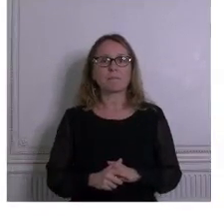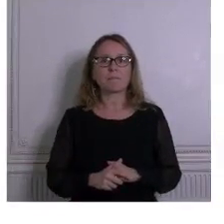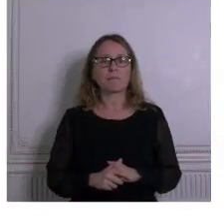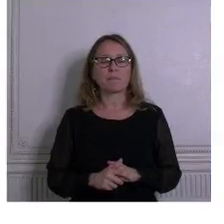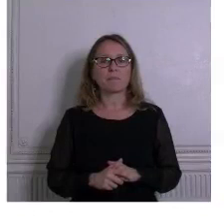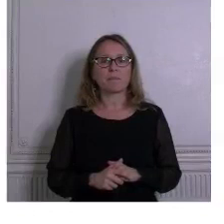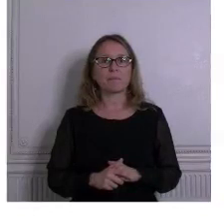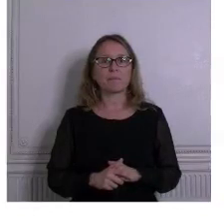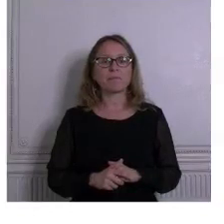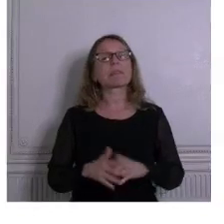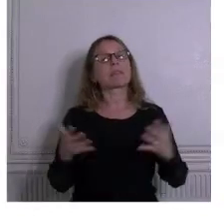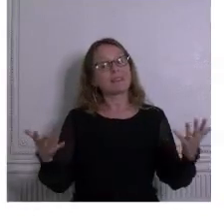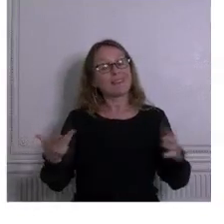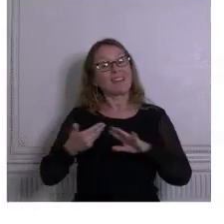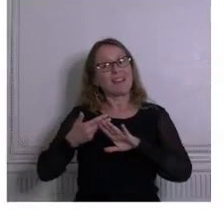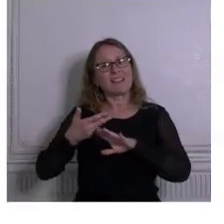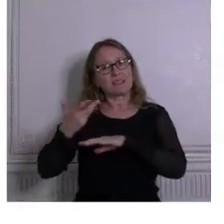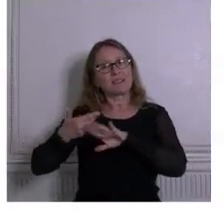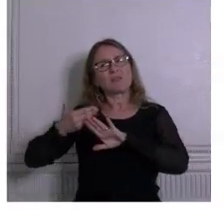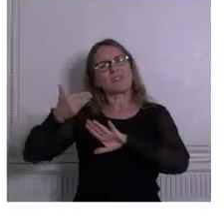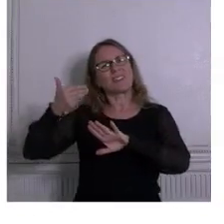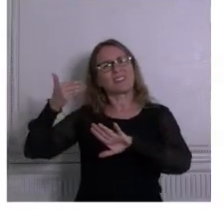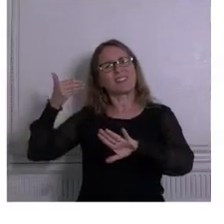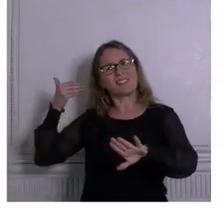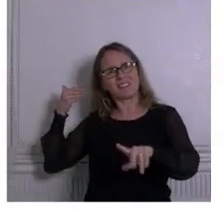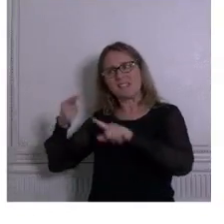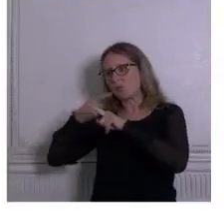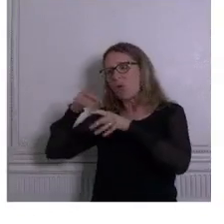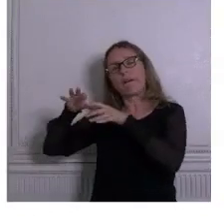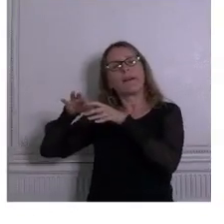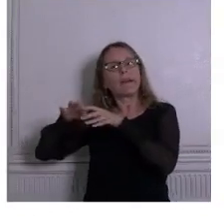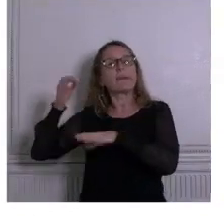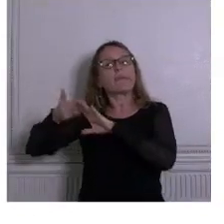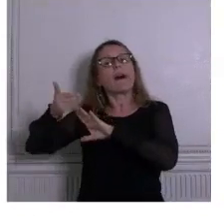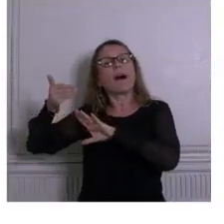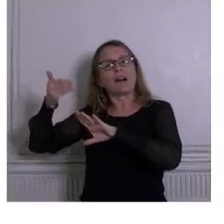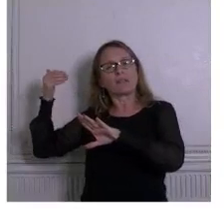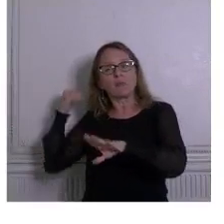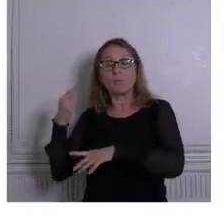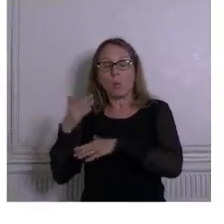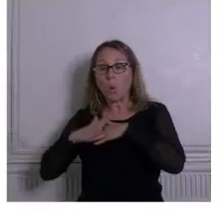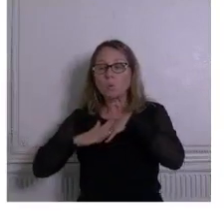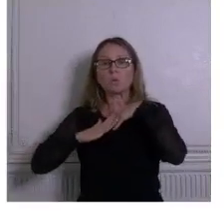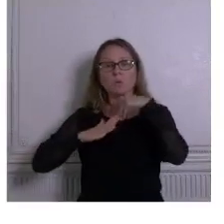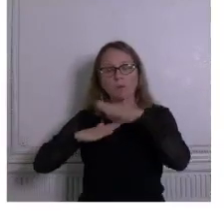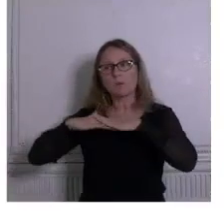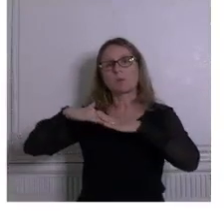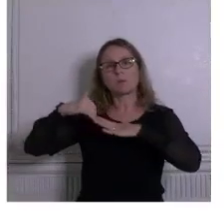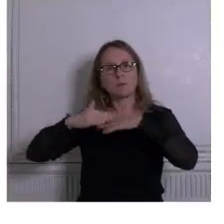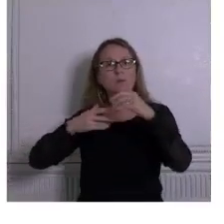pourrait ôter l'électricité aux entreprises et aux personnes. Et donc c'est important évidemment que les collectivités